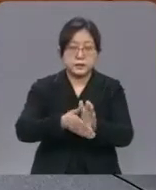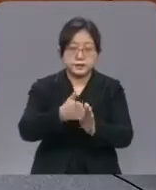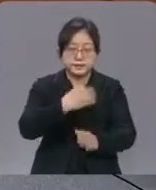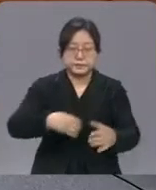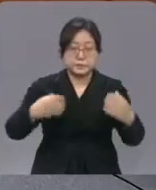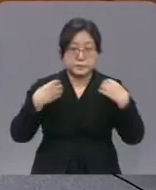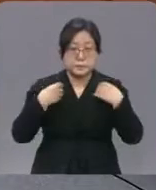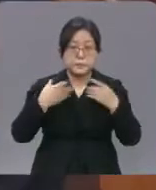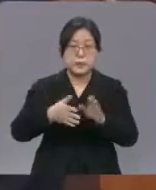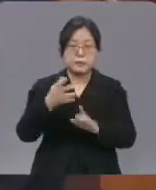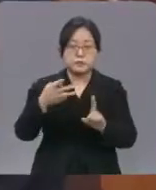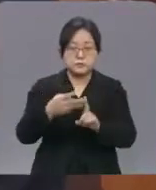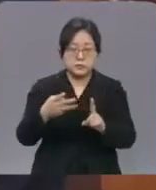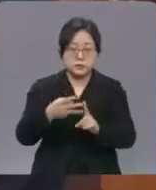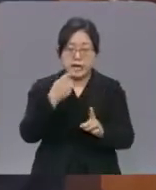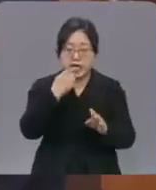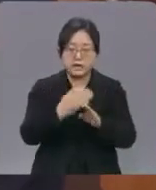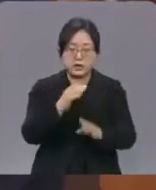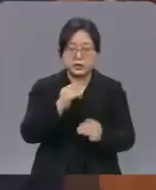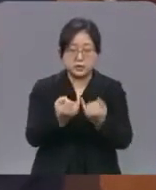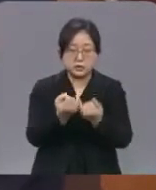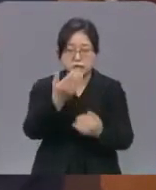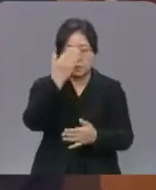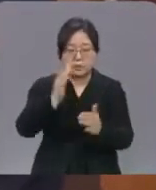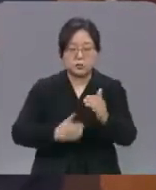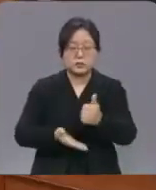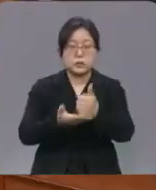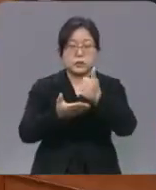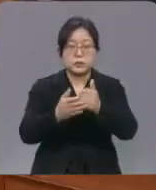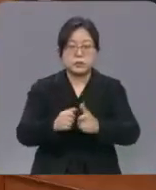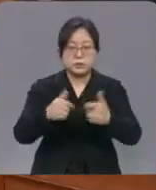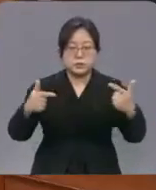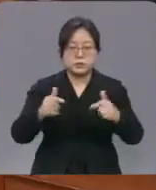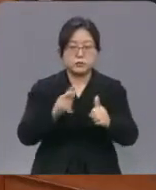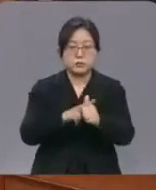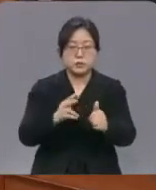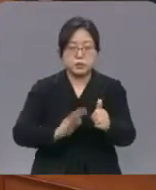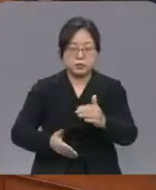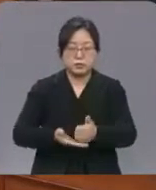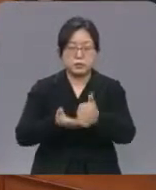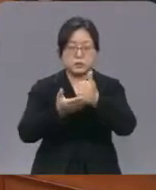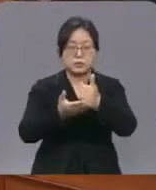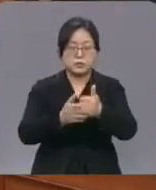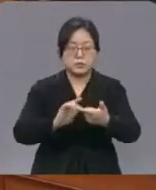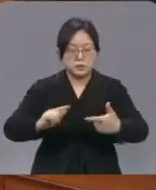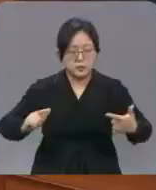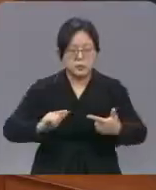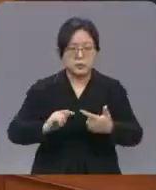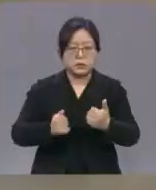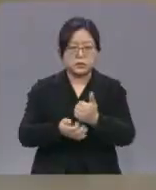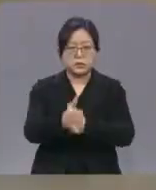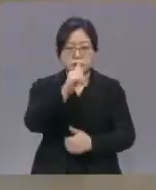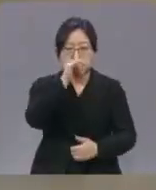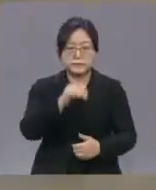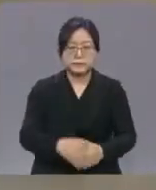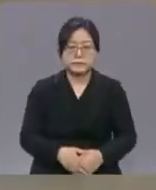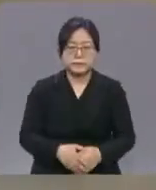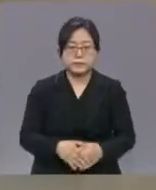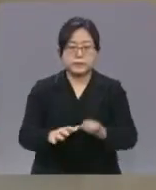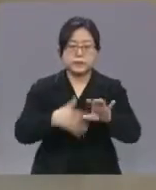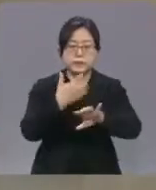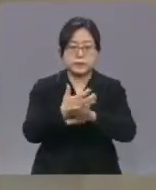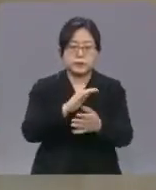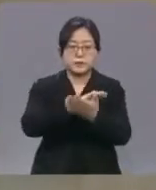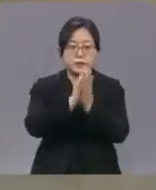민주당이 여성과 청년 공천을 확대하겠다고 공언한 만큼 후보 공천 과정이 요동칠 것으로 보입니다. 새신과